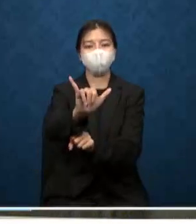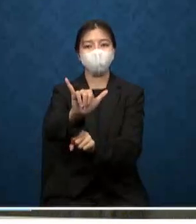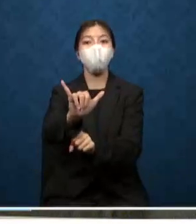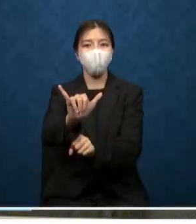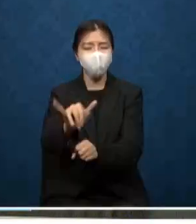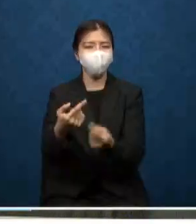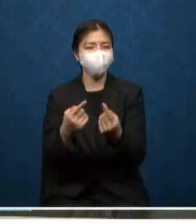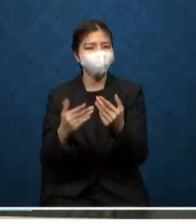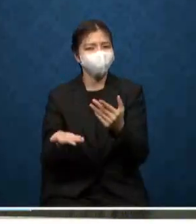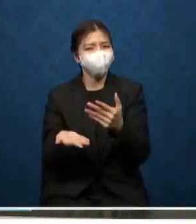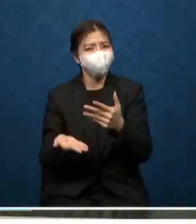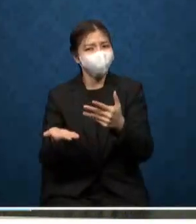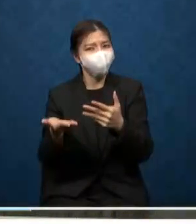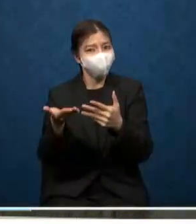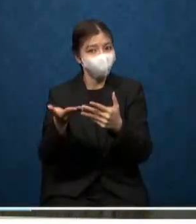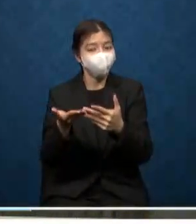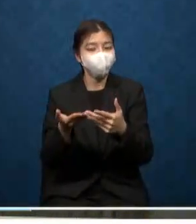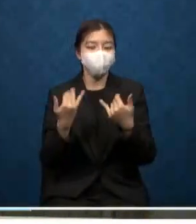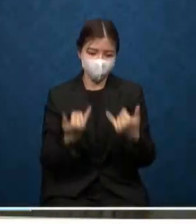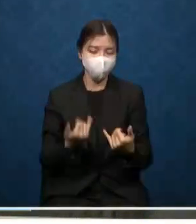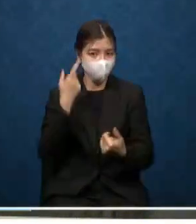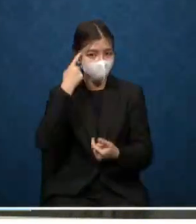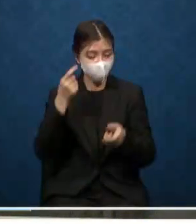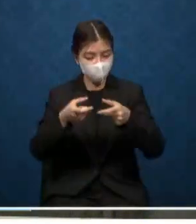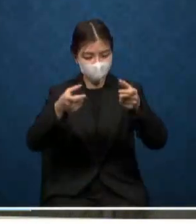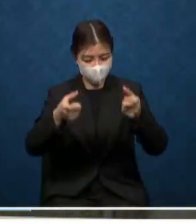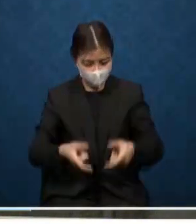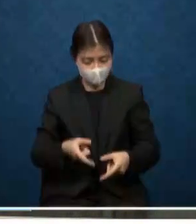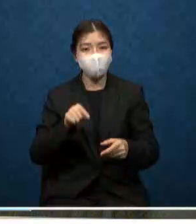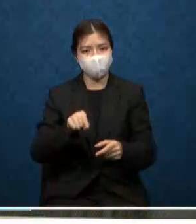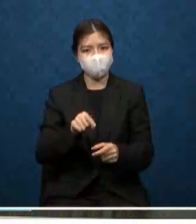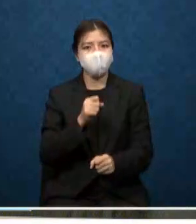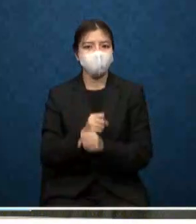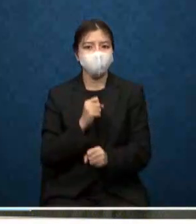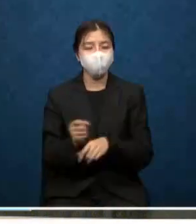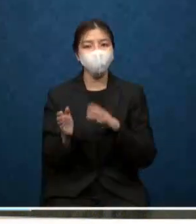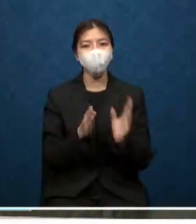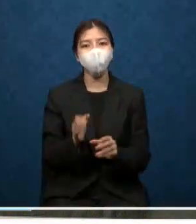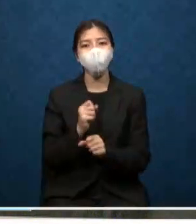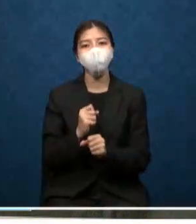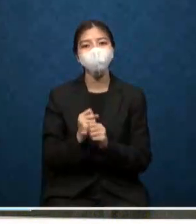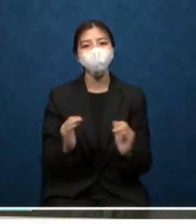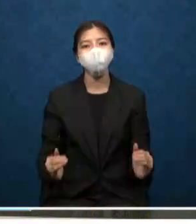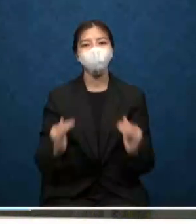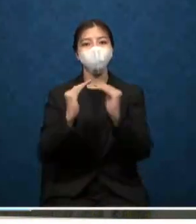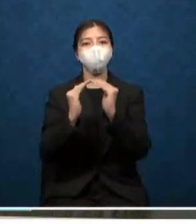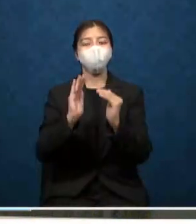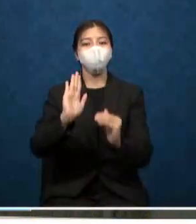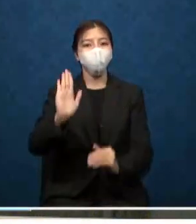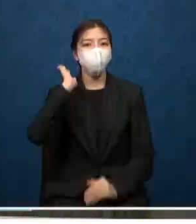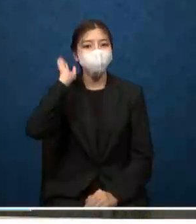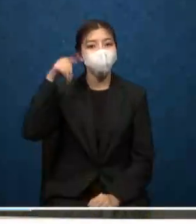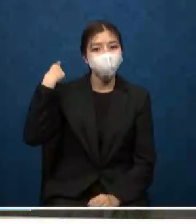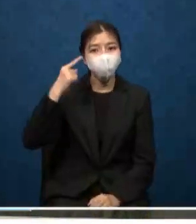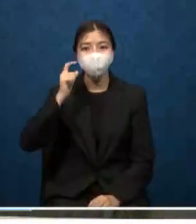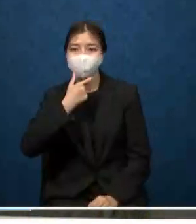านฉบับนี้จึงเป็นรายงานที่จะเข้าสู่กระบวนการเร่งให้ความเสมอภาคทางเพศและทุกช่วงวัยของไทย